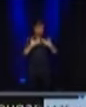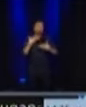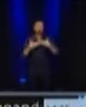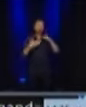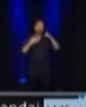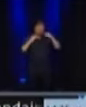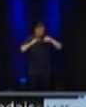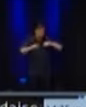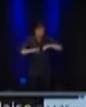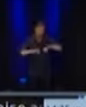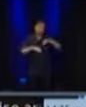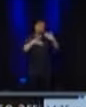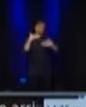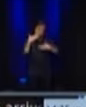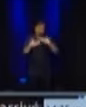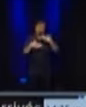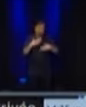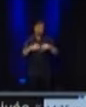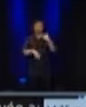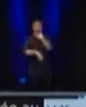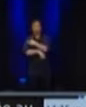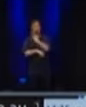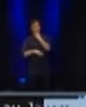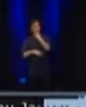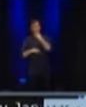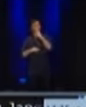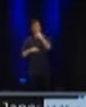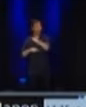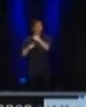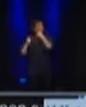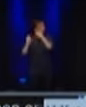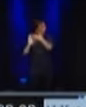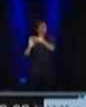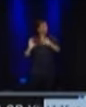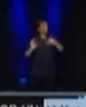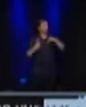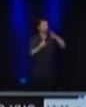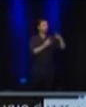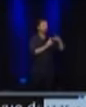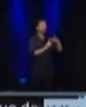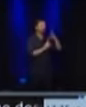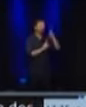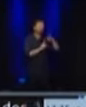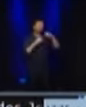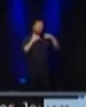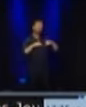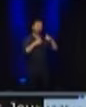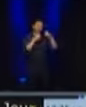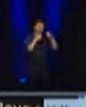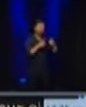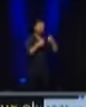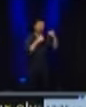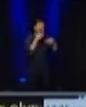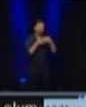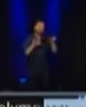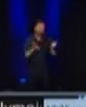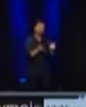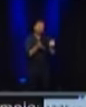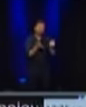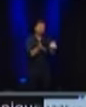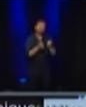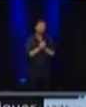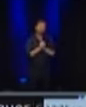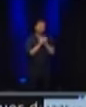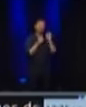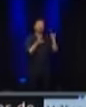maintenir le même niveau de succès à notre première dose qu'à notre deuxième, puis encore des zones, des poches concentrées de première dose. Mais je vous le